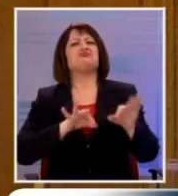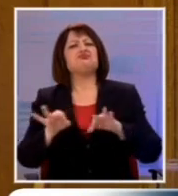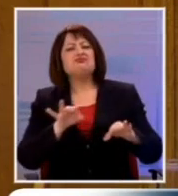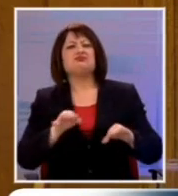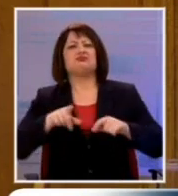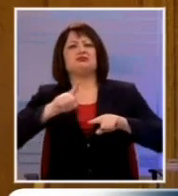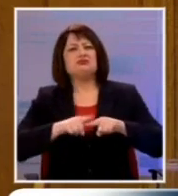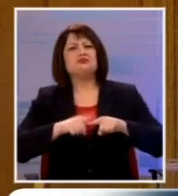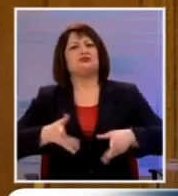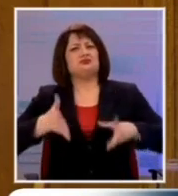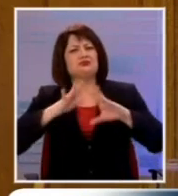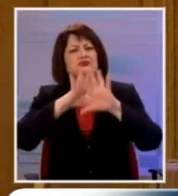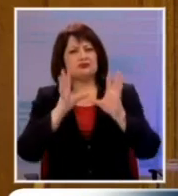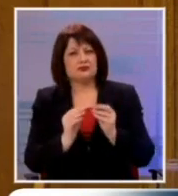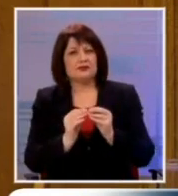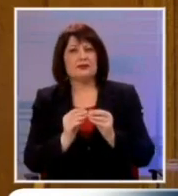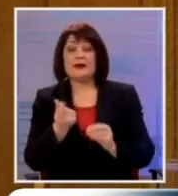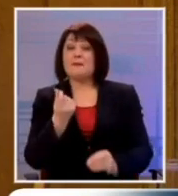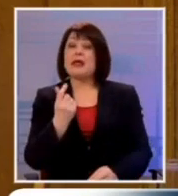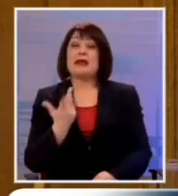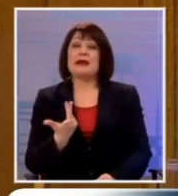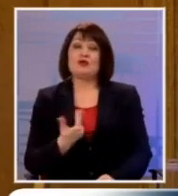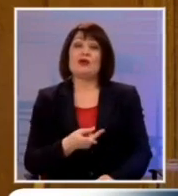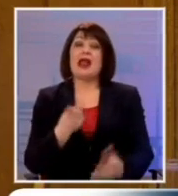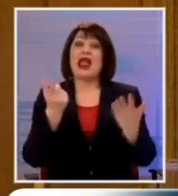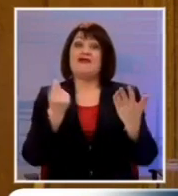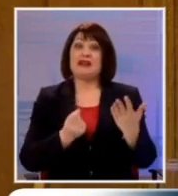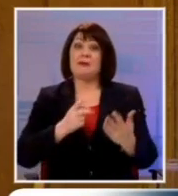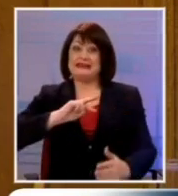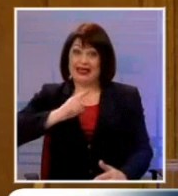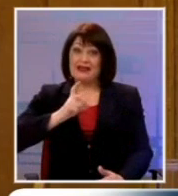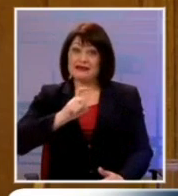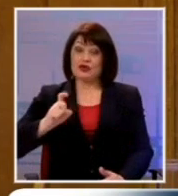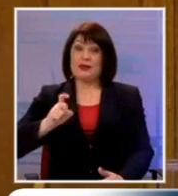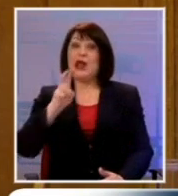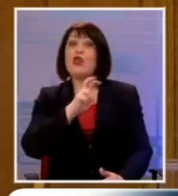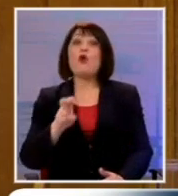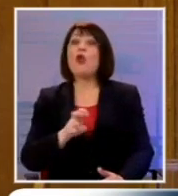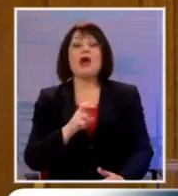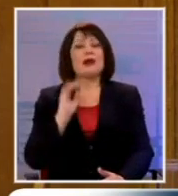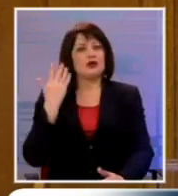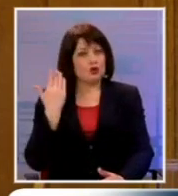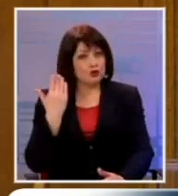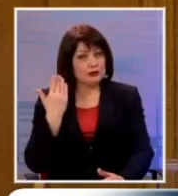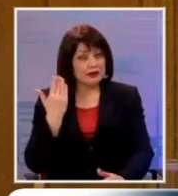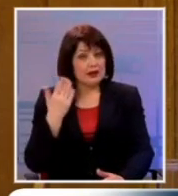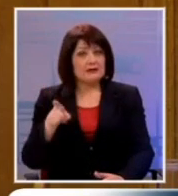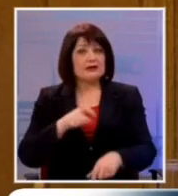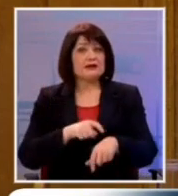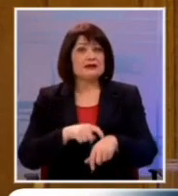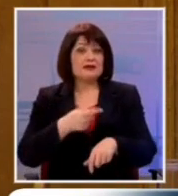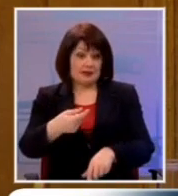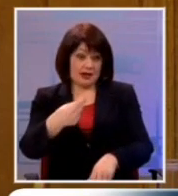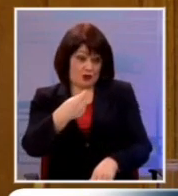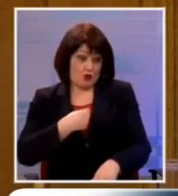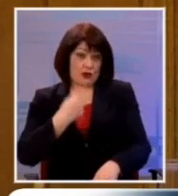χώρας και οι οποίες ανέρχονται στο ποσό των 7,5 δισεκατομμυρίων δολαρίων και για τις οποίες δεν έχει δοθεί ούτε